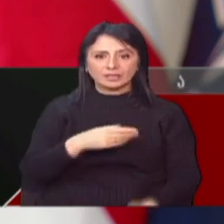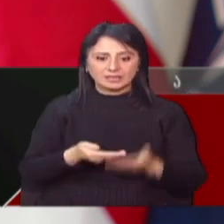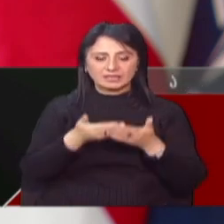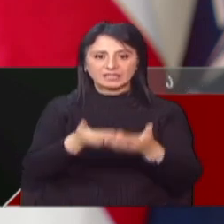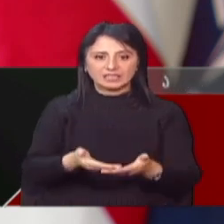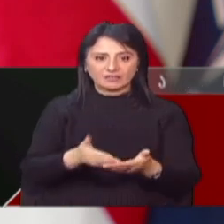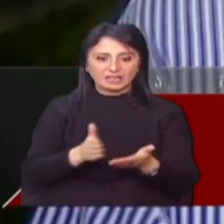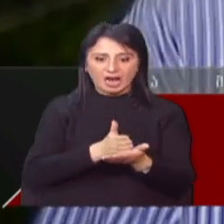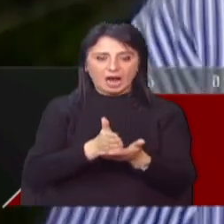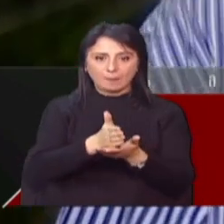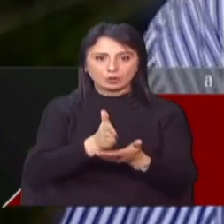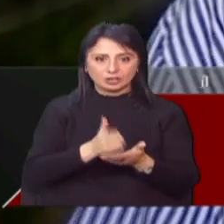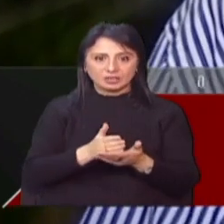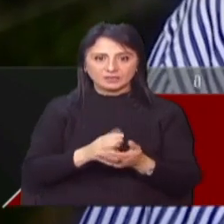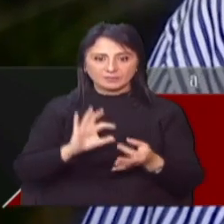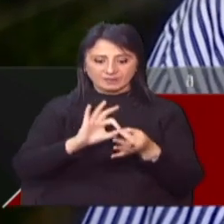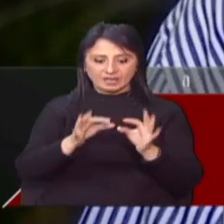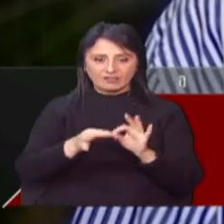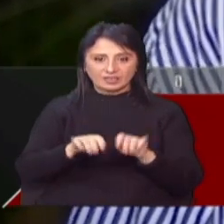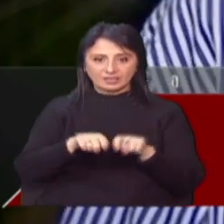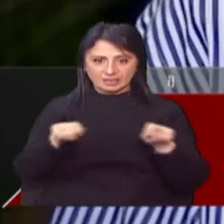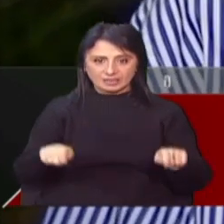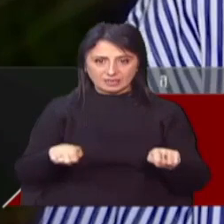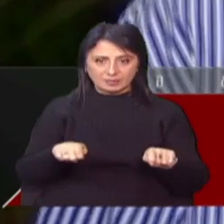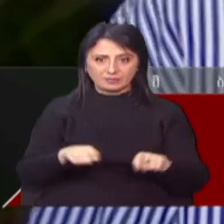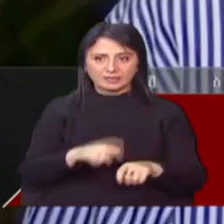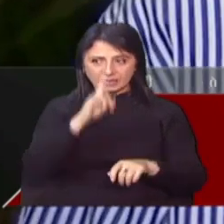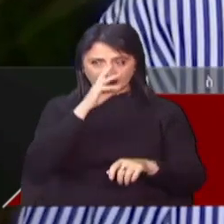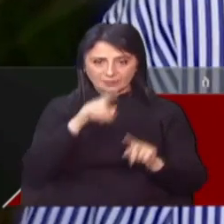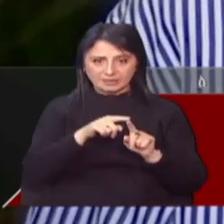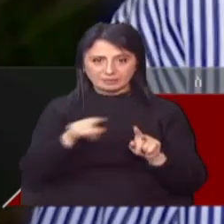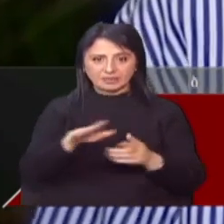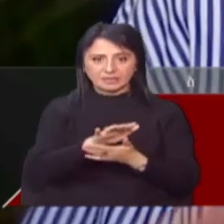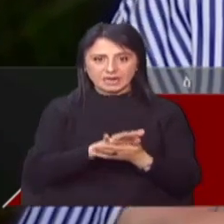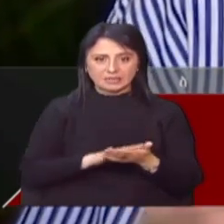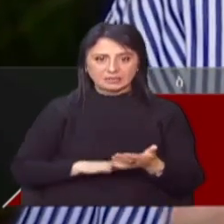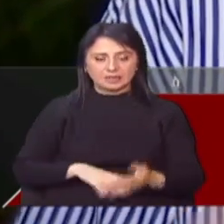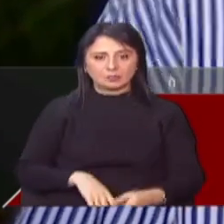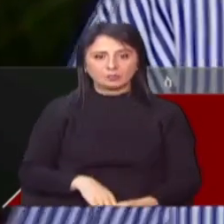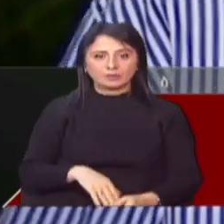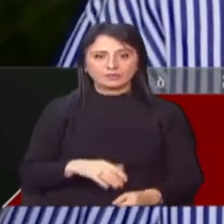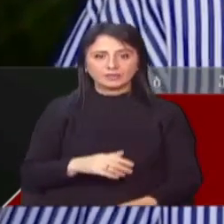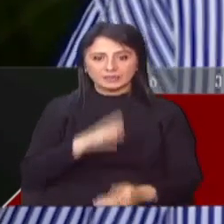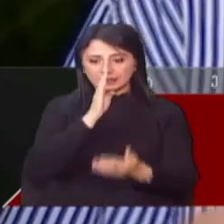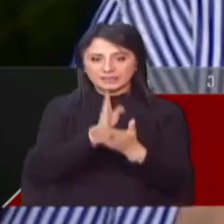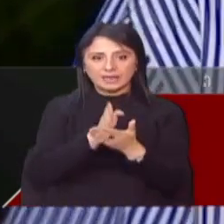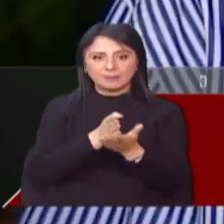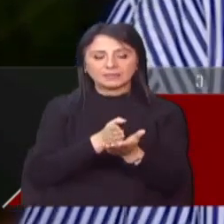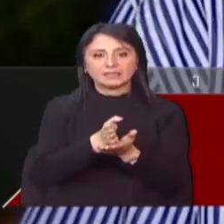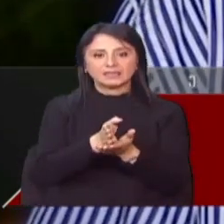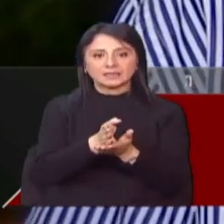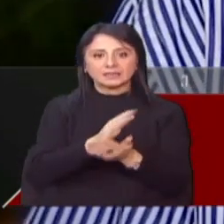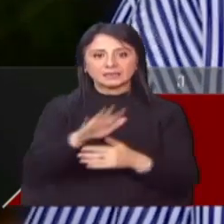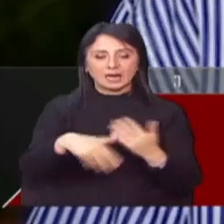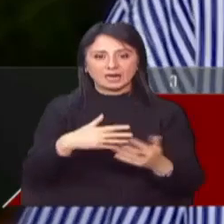წარუდგინეთ გამოსავლის სახით. კვანძი იხსნება თვეების მანძილზე გაგრძელებული სამიზნის, ასე ვთქვათ,